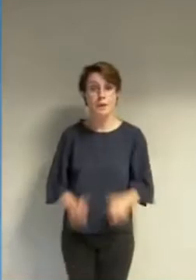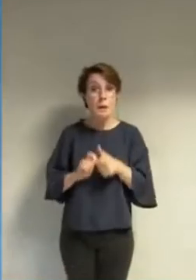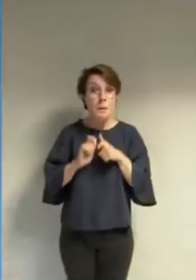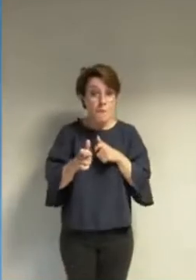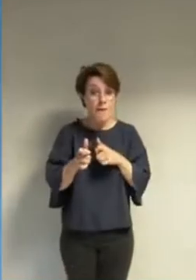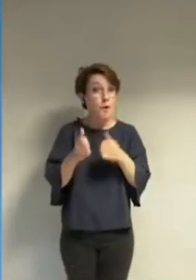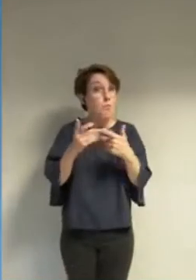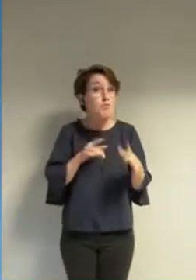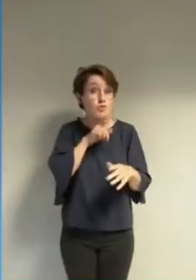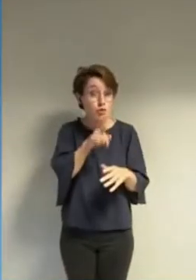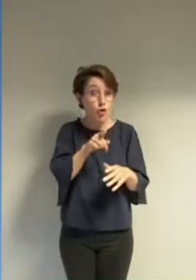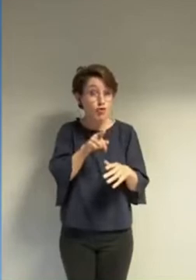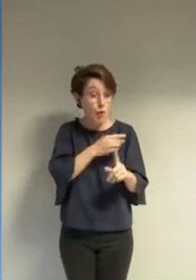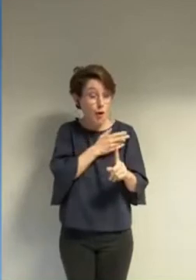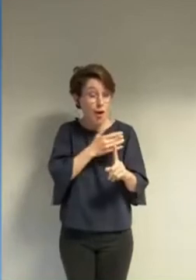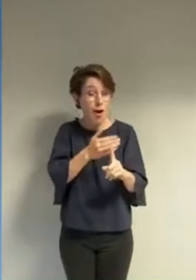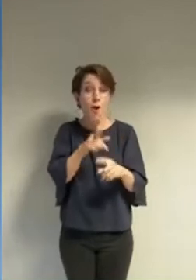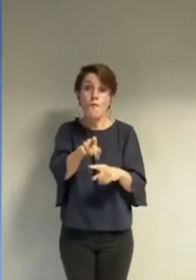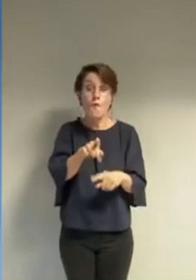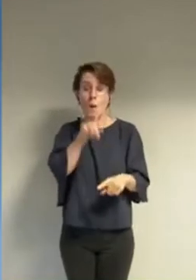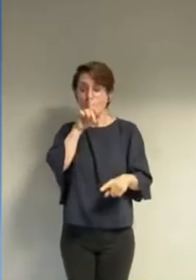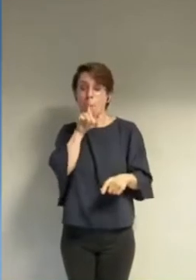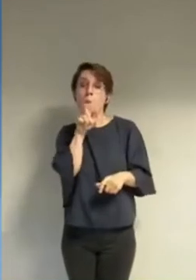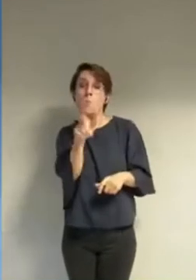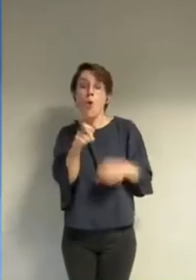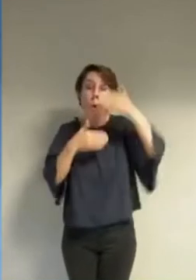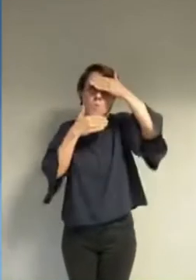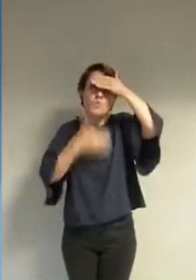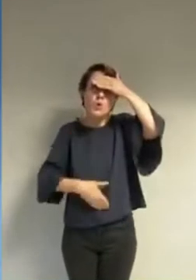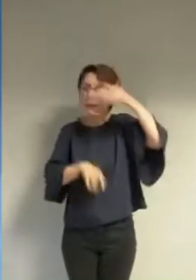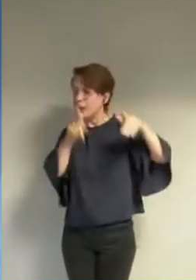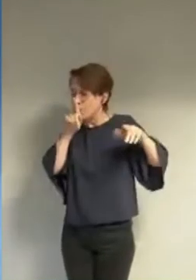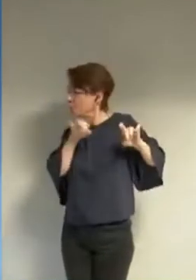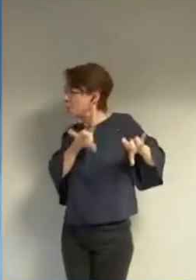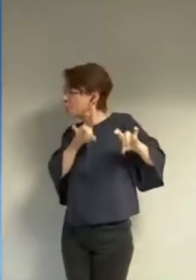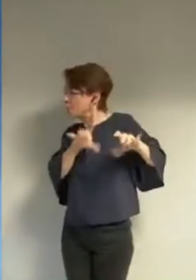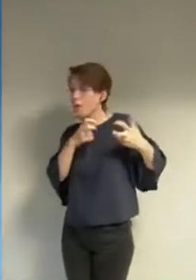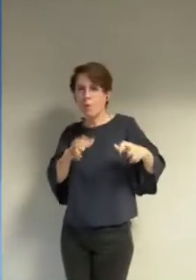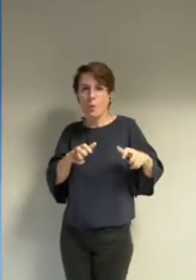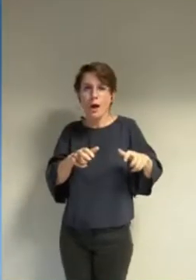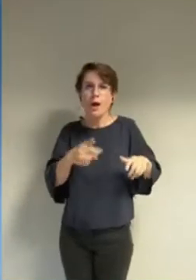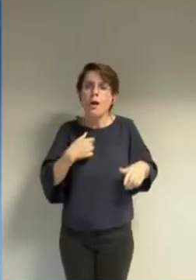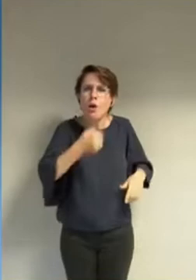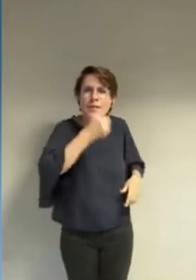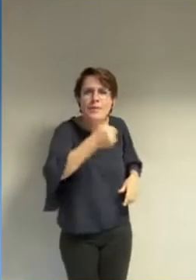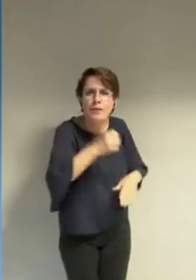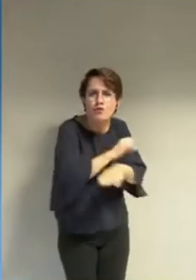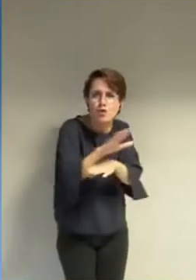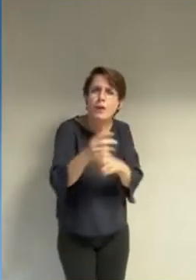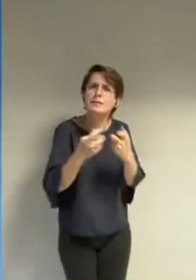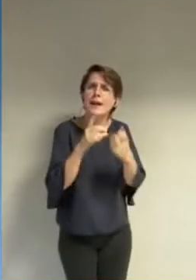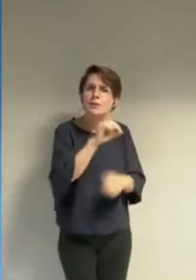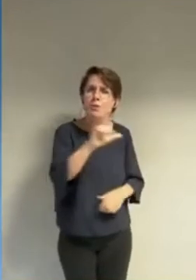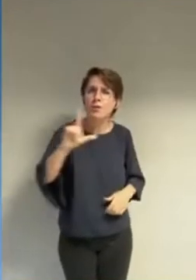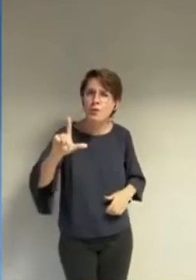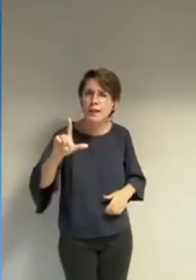jours, de prononcer le mot Burkini. Rappelez-vous, vous étiez questionné Premièrement, par le Dauphiné libéré. Je me souviens très bien de cette première